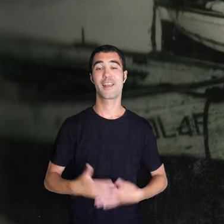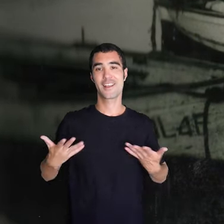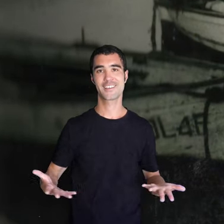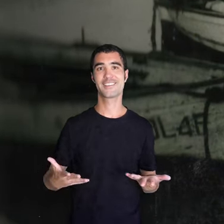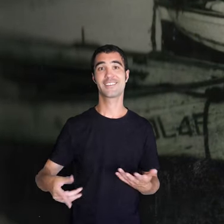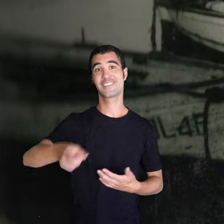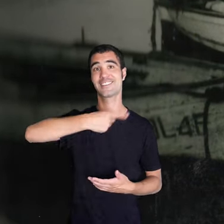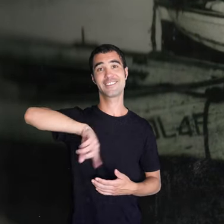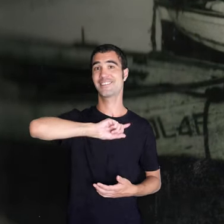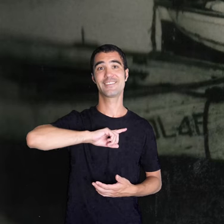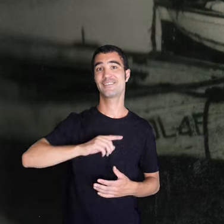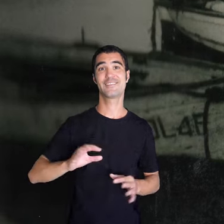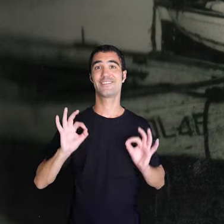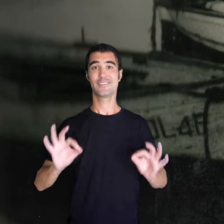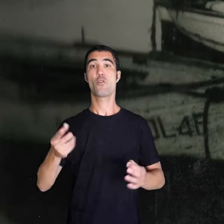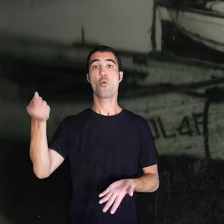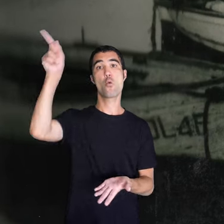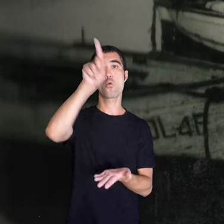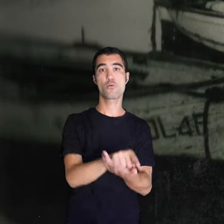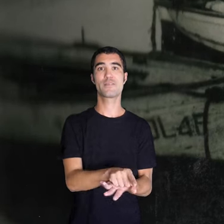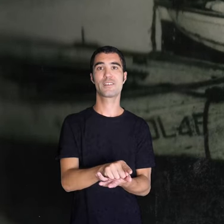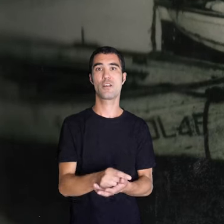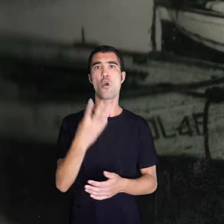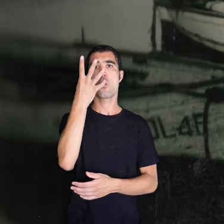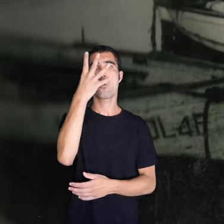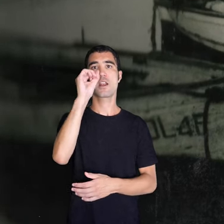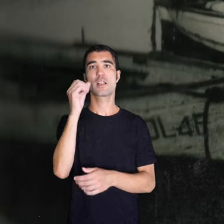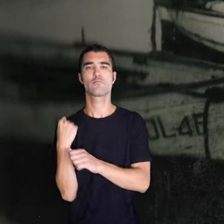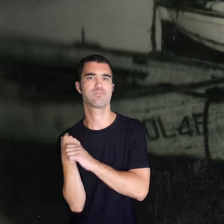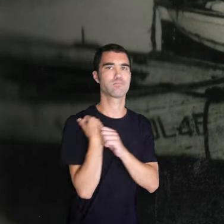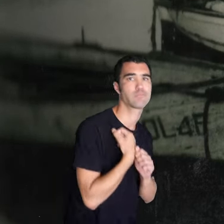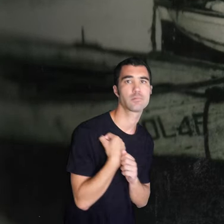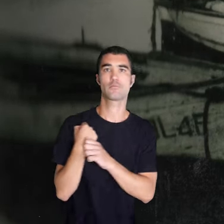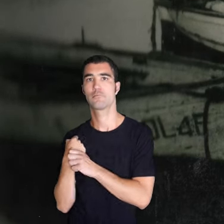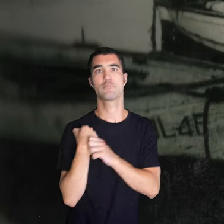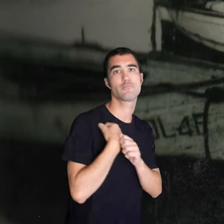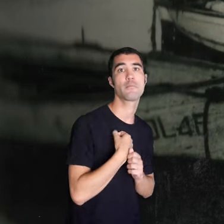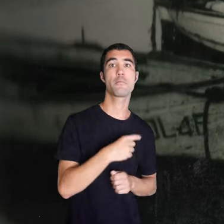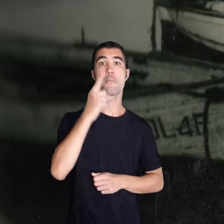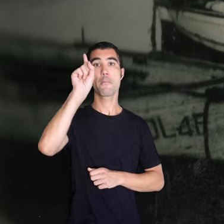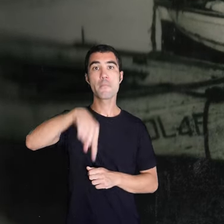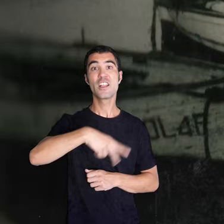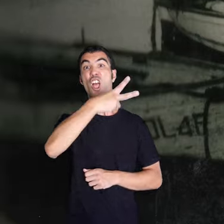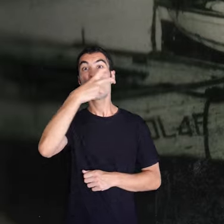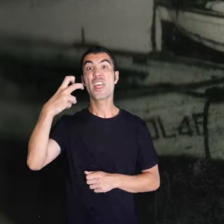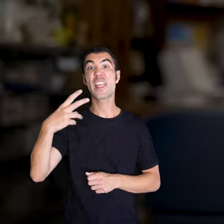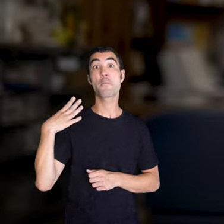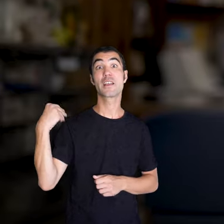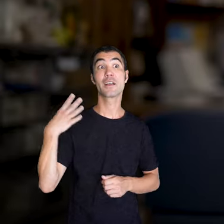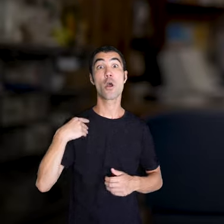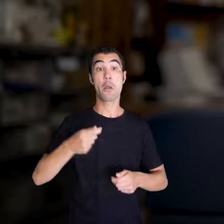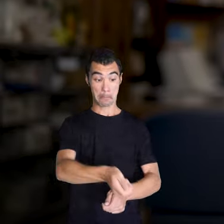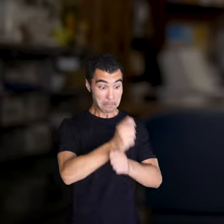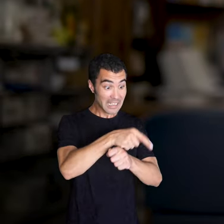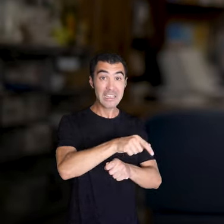doncs, llavors, si els caps del mes tiraves 40 multes en terra, havien passat 3.200 pessetes, això era molt de dos pesos, això pescant, és